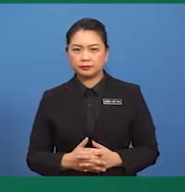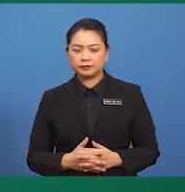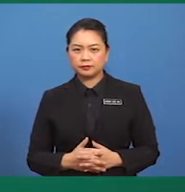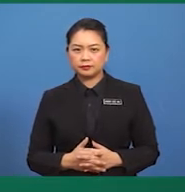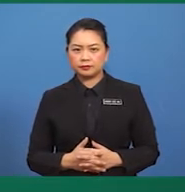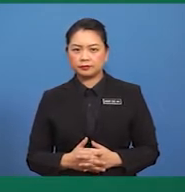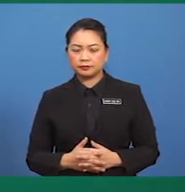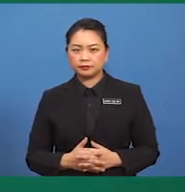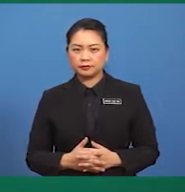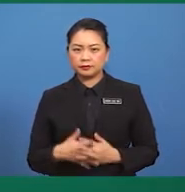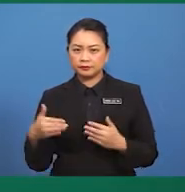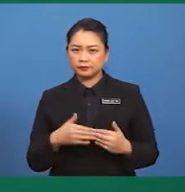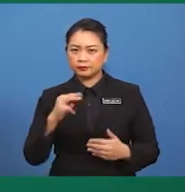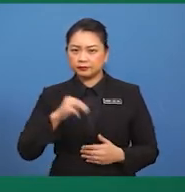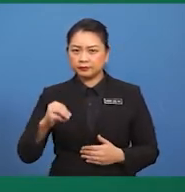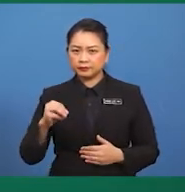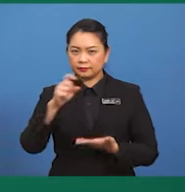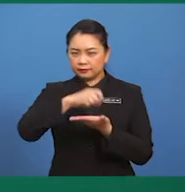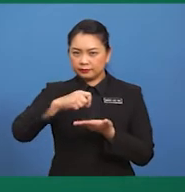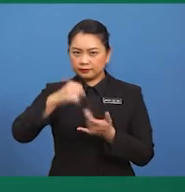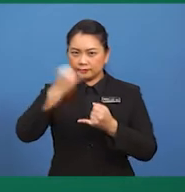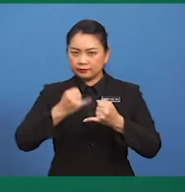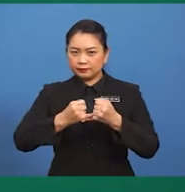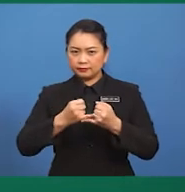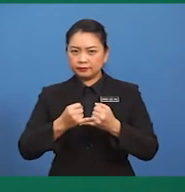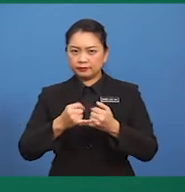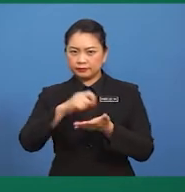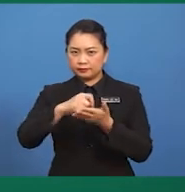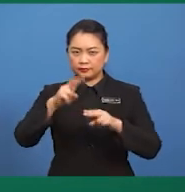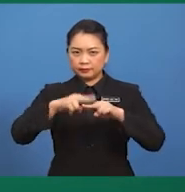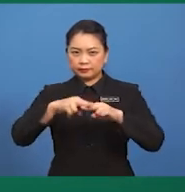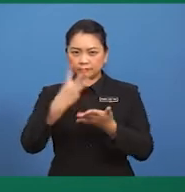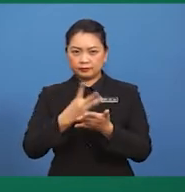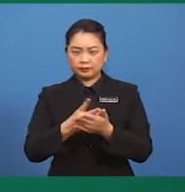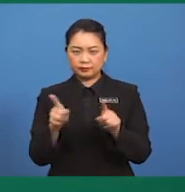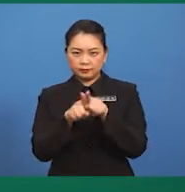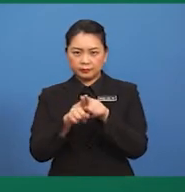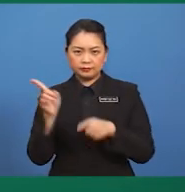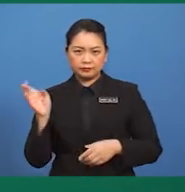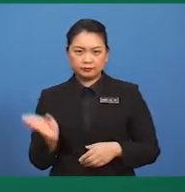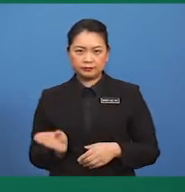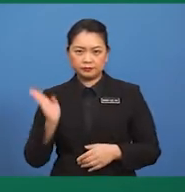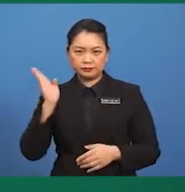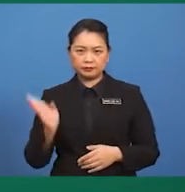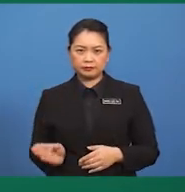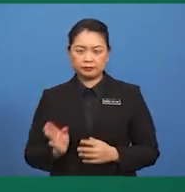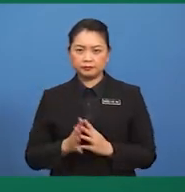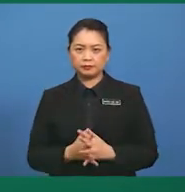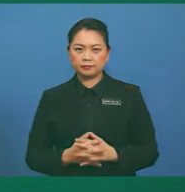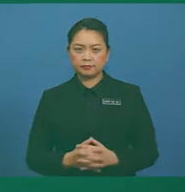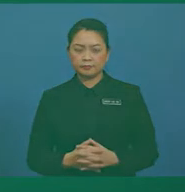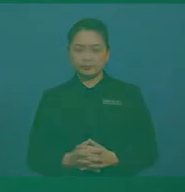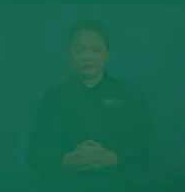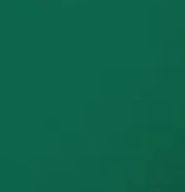RM164. Seterusnya, murid-murid, catatan dalam penyata kedudukan kewangan ialah dalam komponen